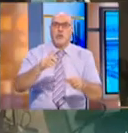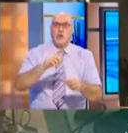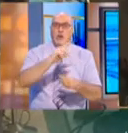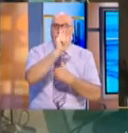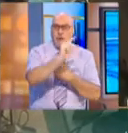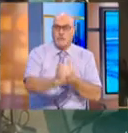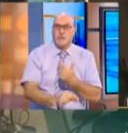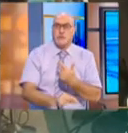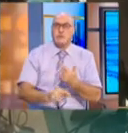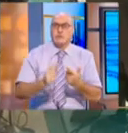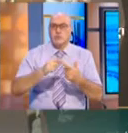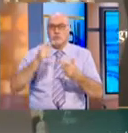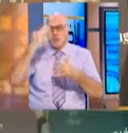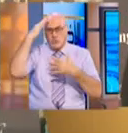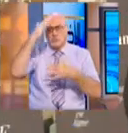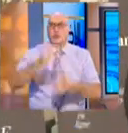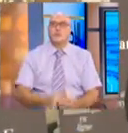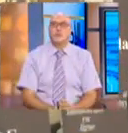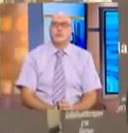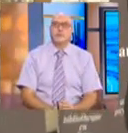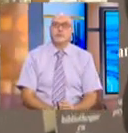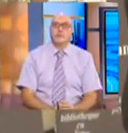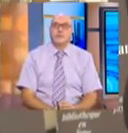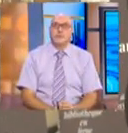إفريقية ومن دول أخرى.